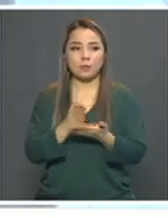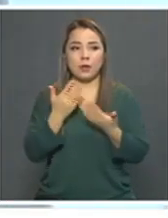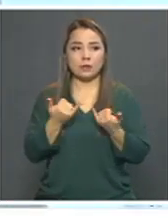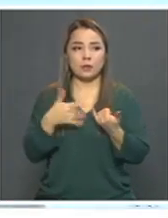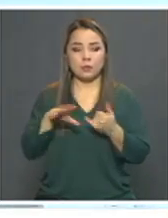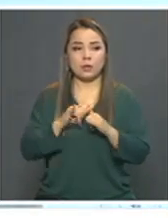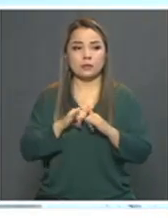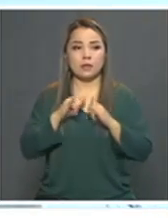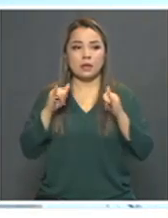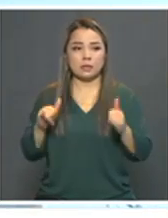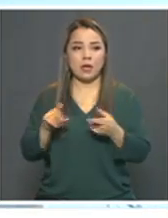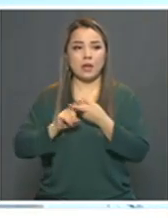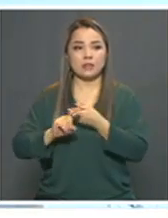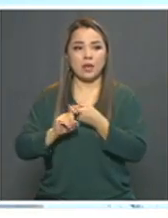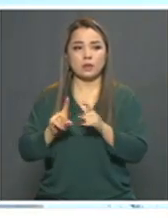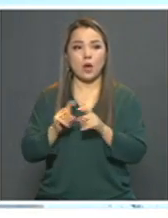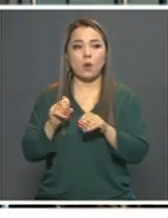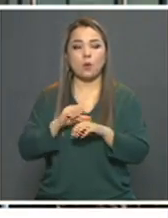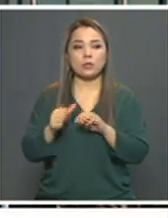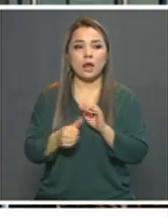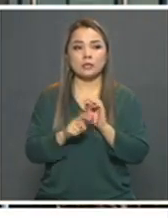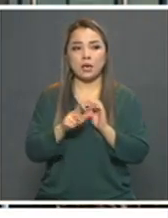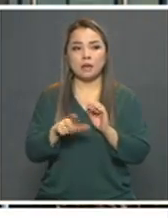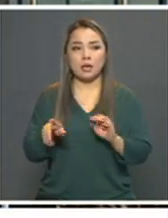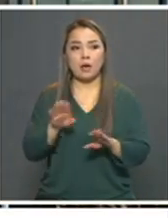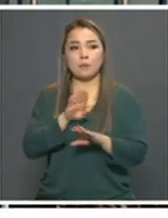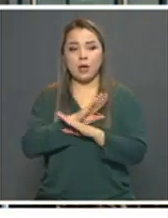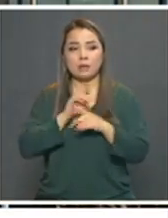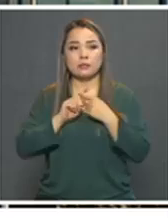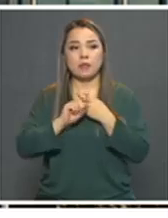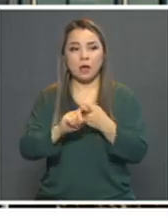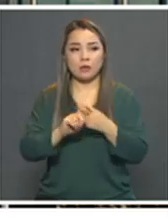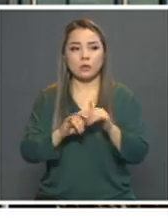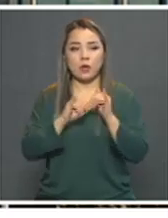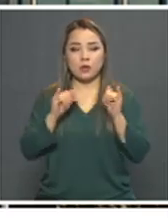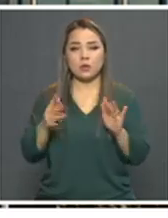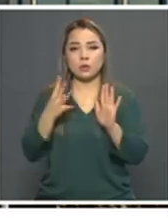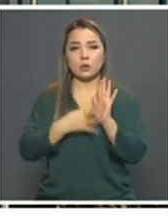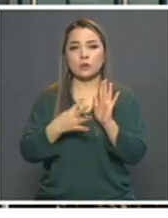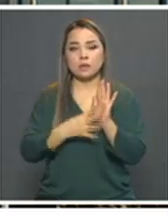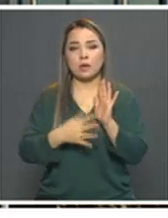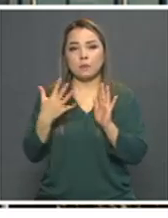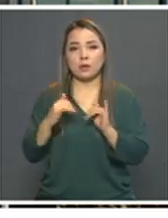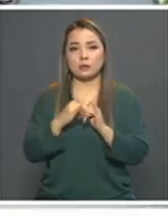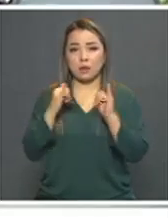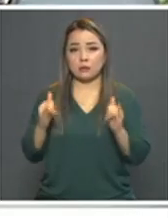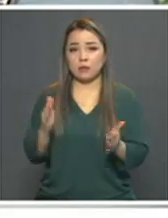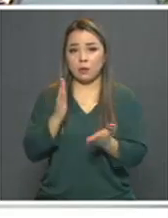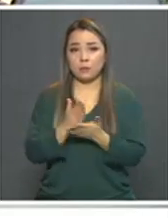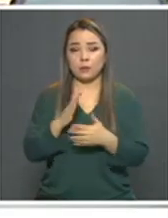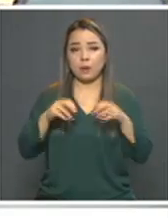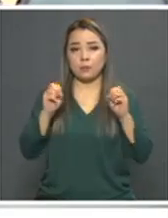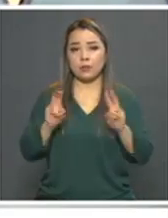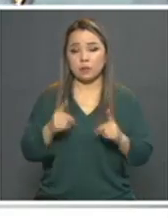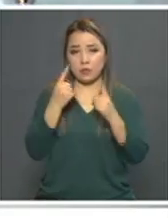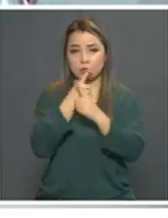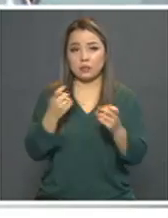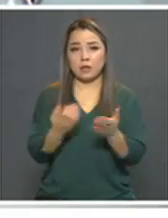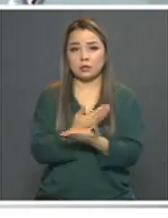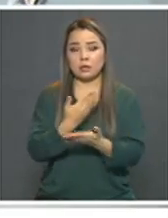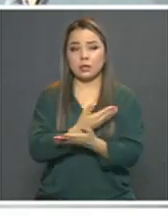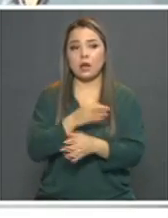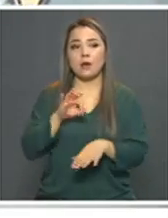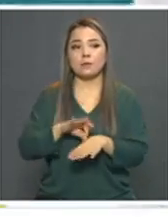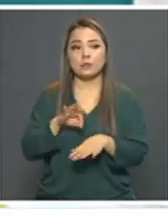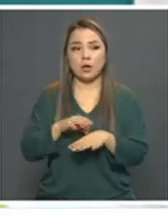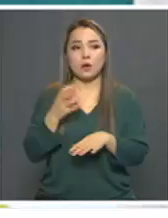елде өршіп тұрған инфекциядан 16 адам көз жұмып, оны жұқтырғандар саны 95-ке жеткен. Мамандардың айтуынша, шын мәнде ауруға